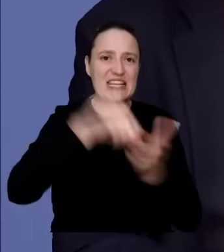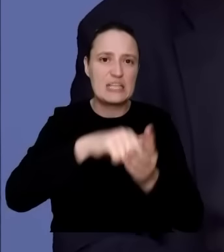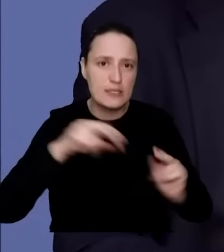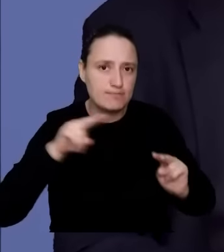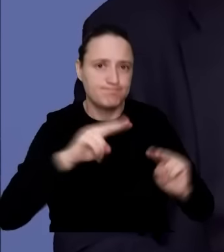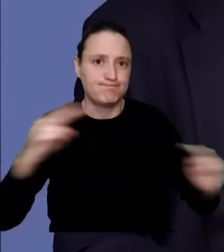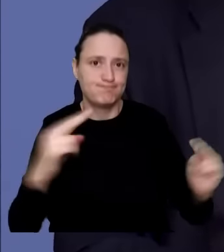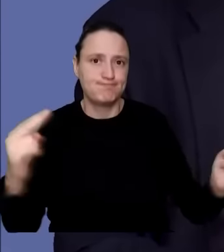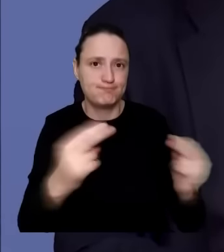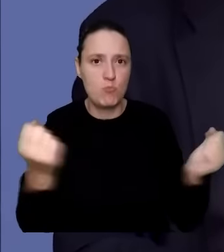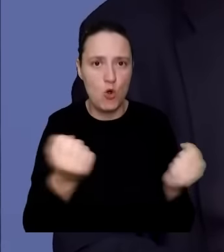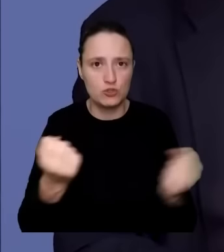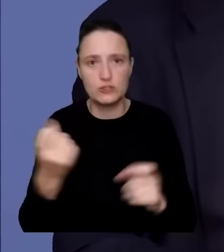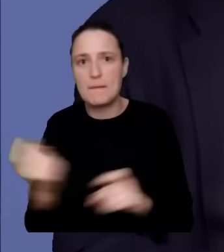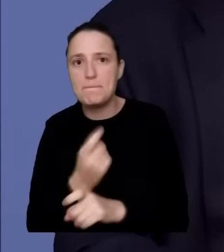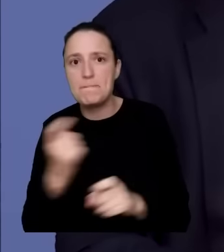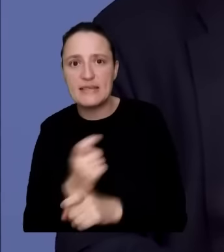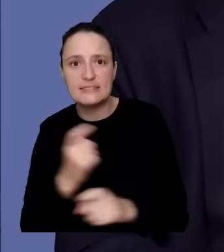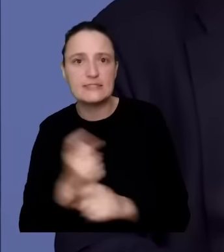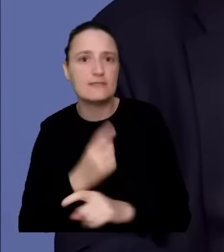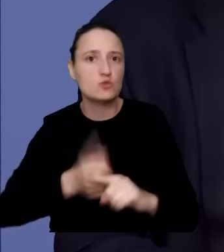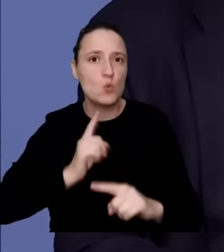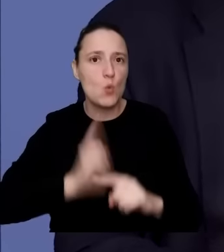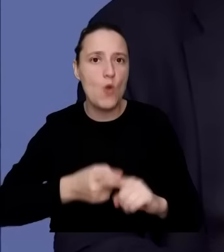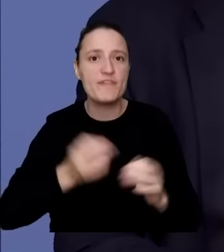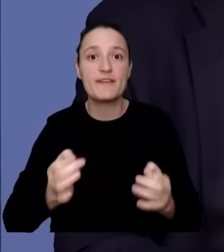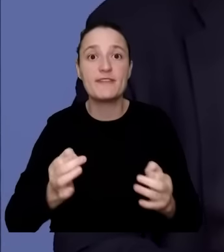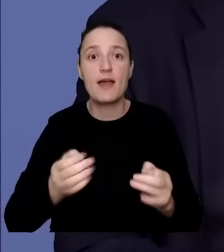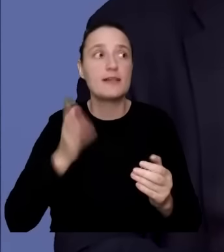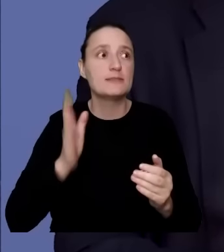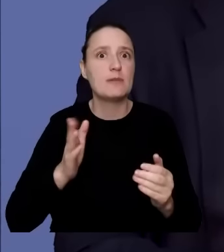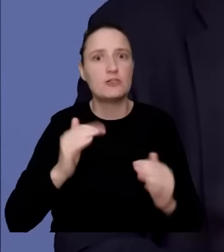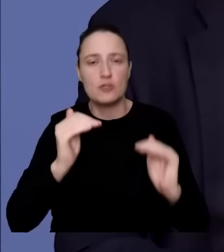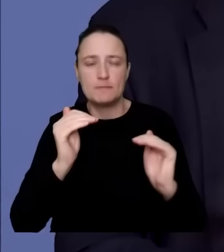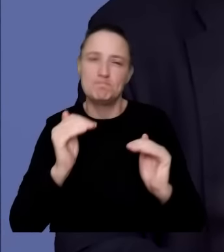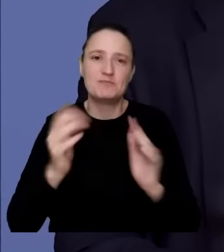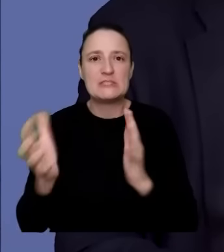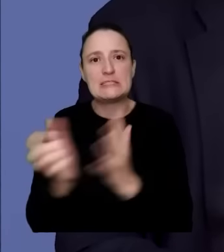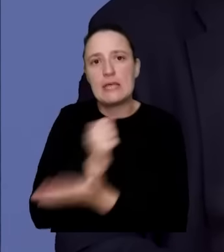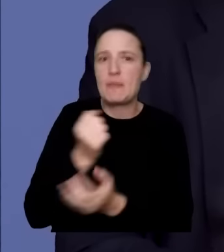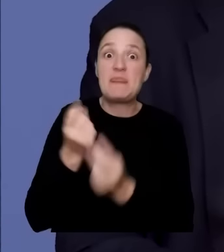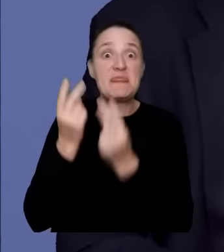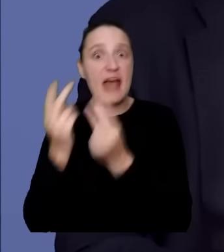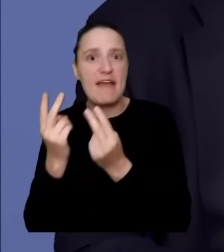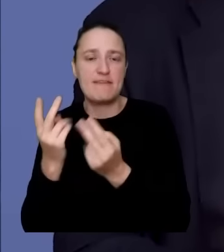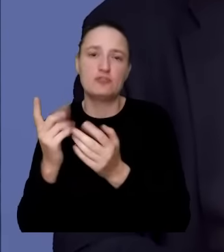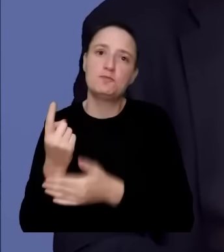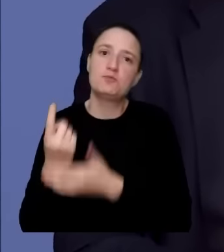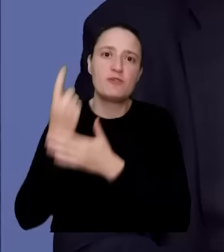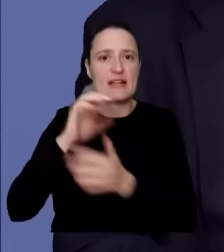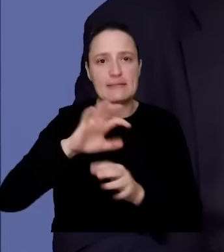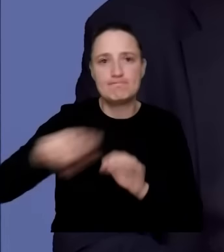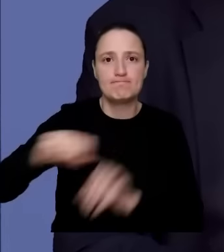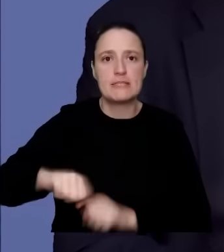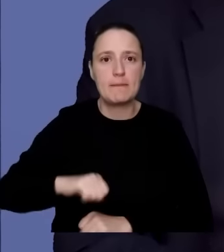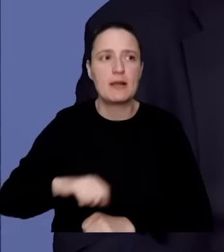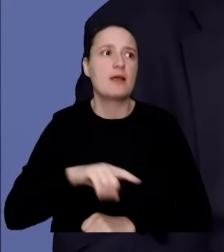państwom wchodzącym w skład Unii Europejskiej tych najważniejszych że tak powiem przywilei które do tej